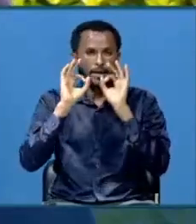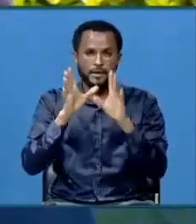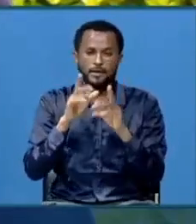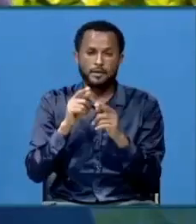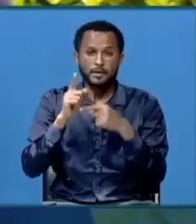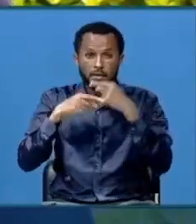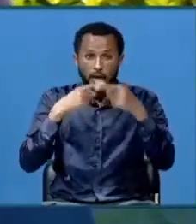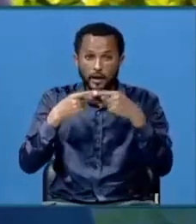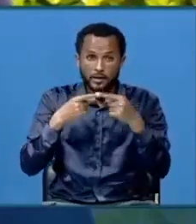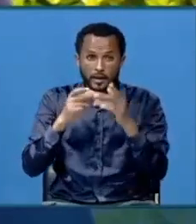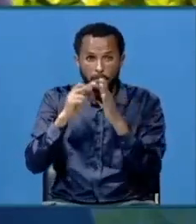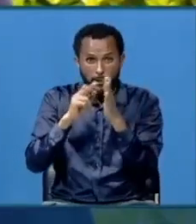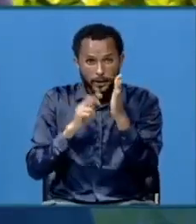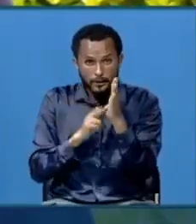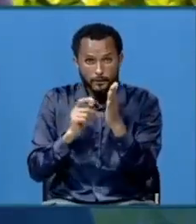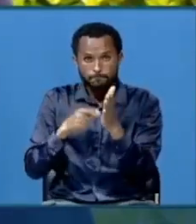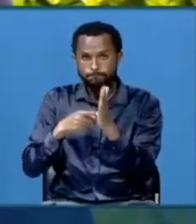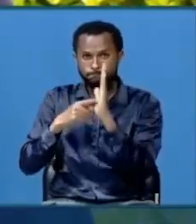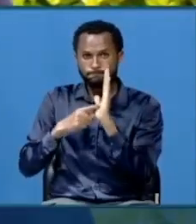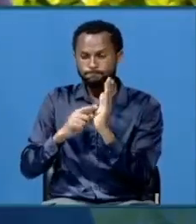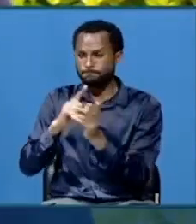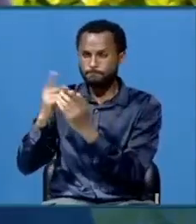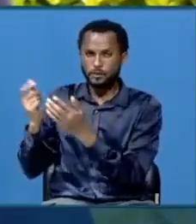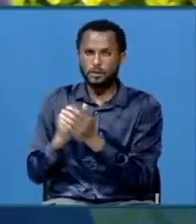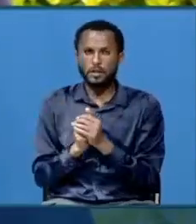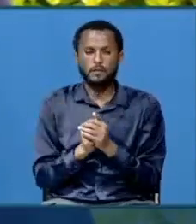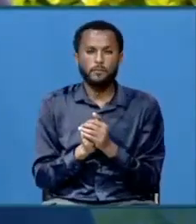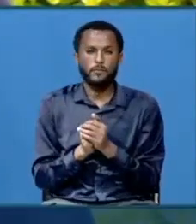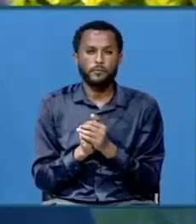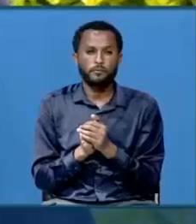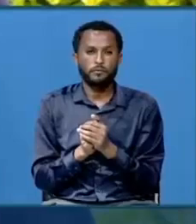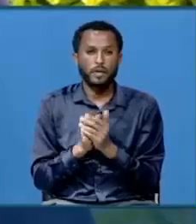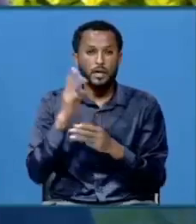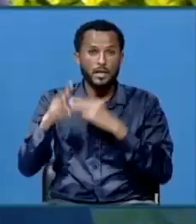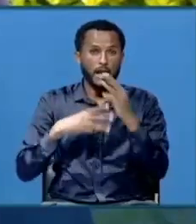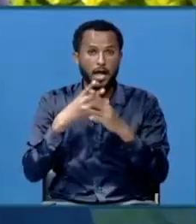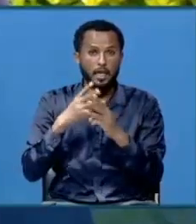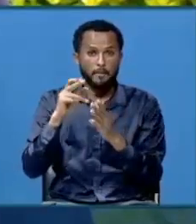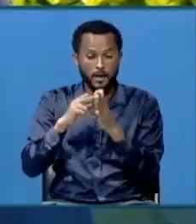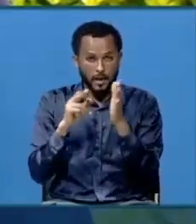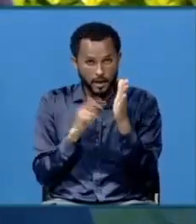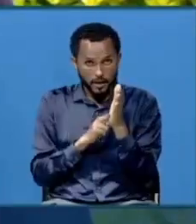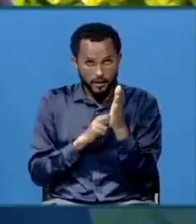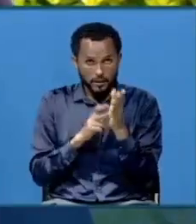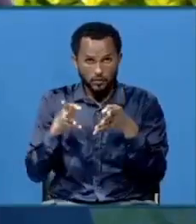እቲ ዝኸደ ብሕጊ ክንጥይቕ ኢና በቲ ናይ ዓለም ሕጊ ዝፈቅዶ